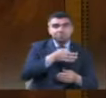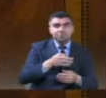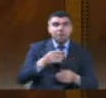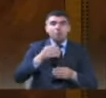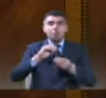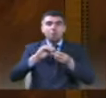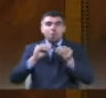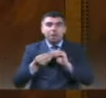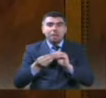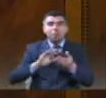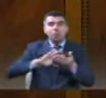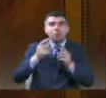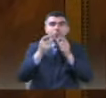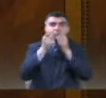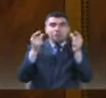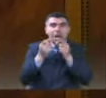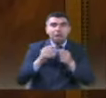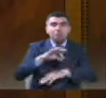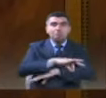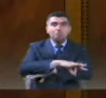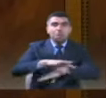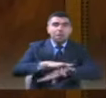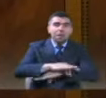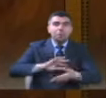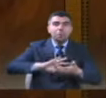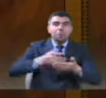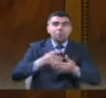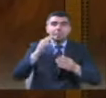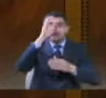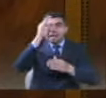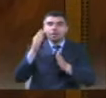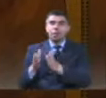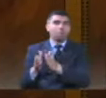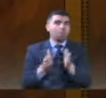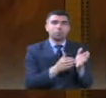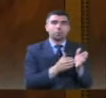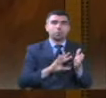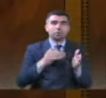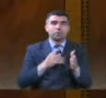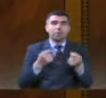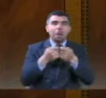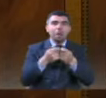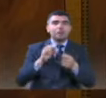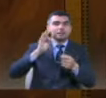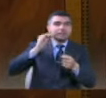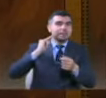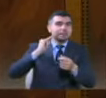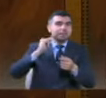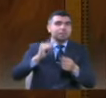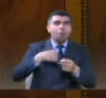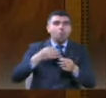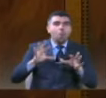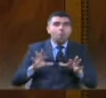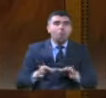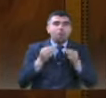العاملة والمنتجة بدل الخوض في مزايدات سياسوية تضرأ بها الرأي العام الوطني عن رداءة